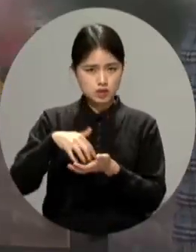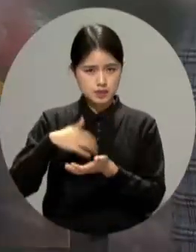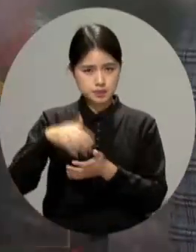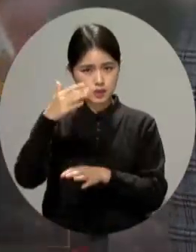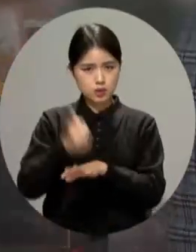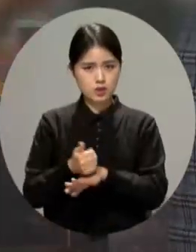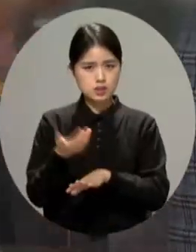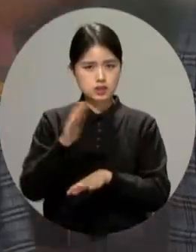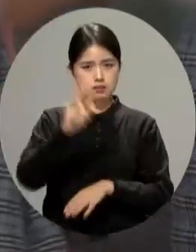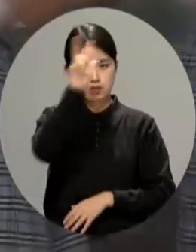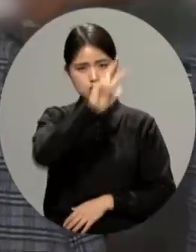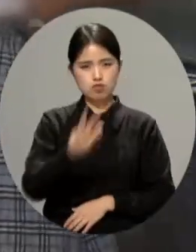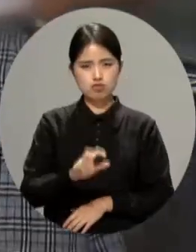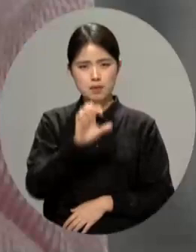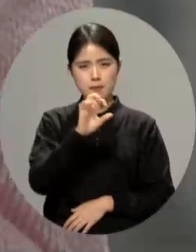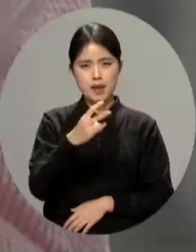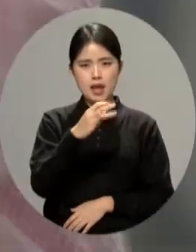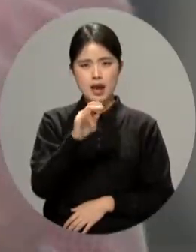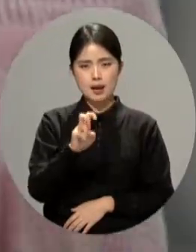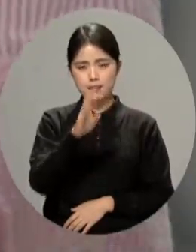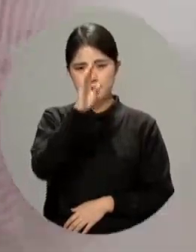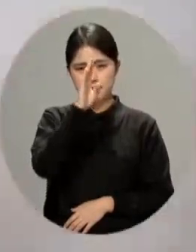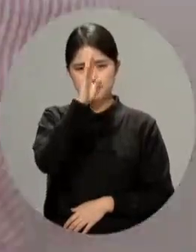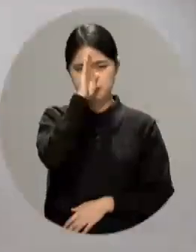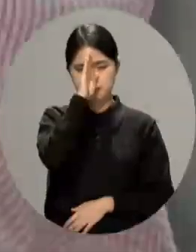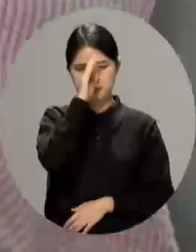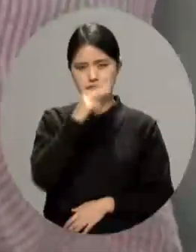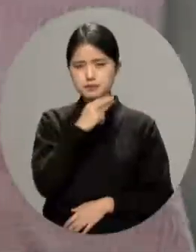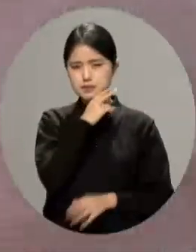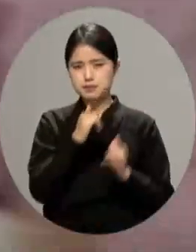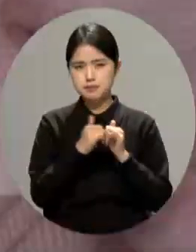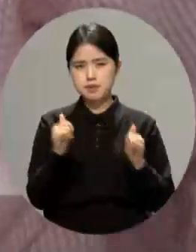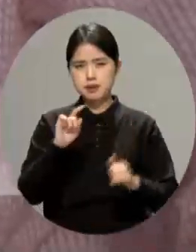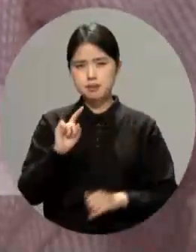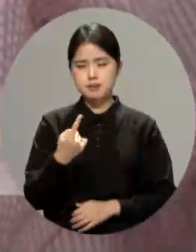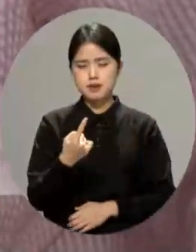결과지만 전국적으로 폐암 의심 환자가 187명에 이릅니다.